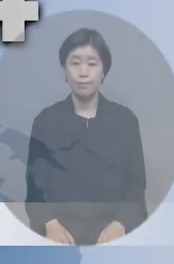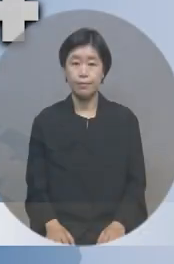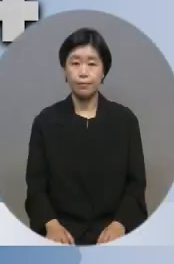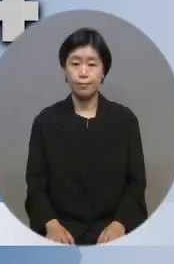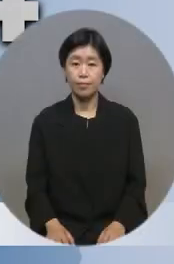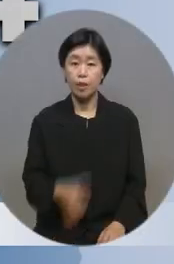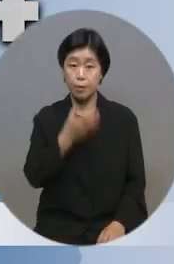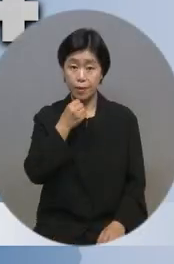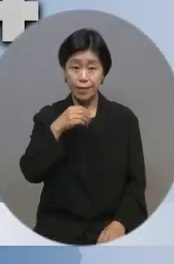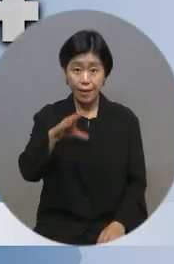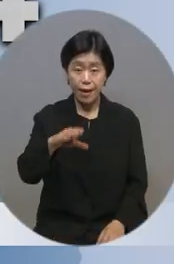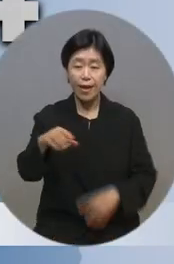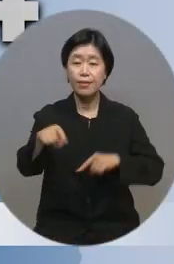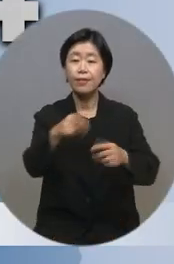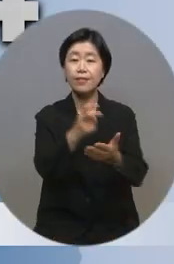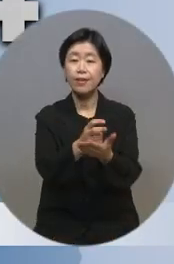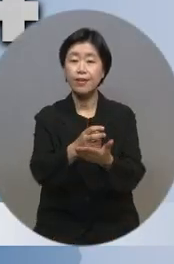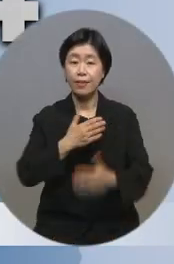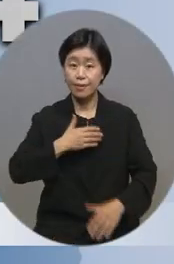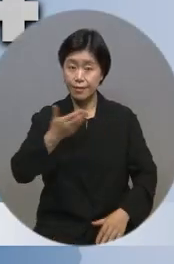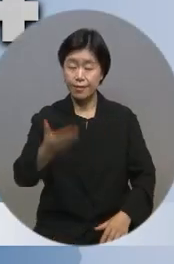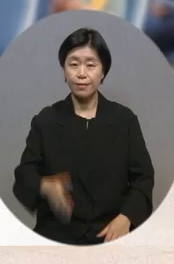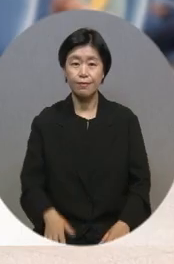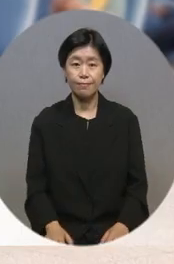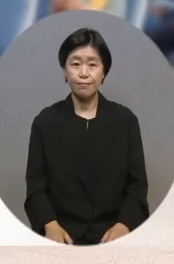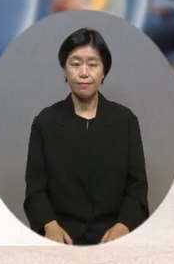이어서 복지계 정책 소식 만나보겠습니다.